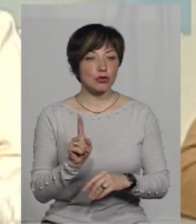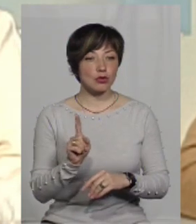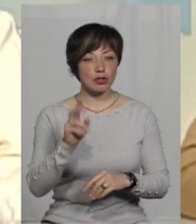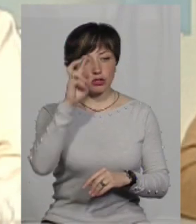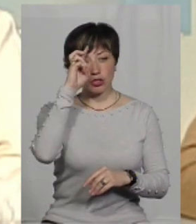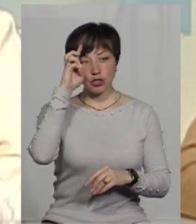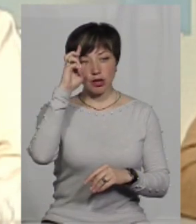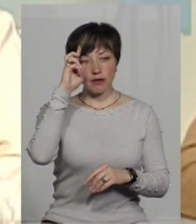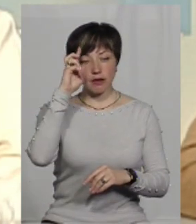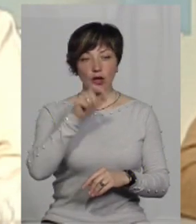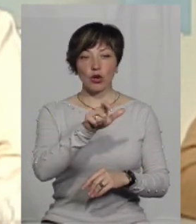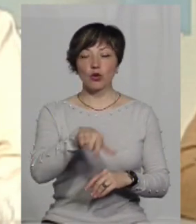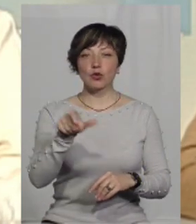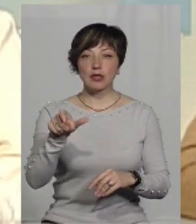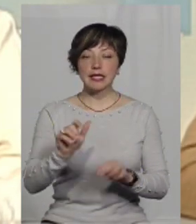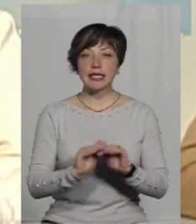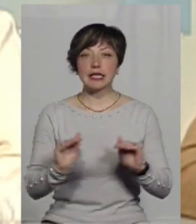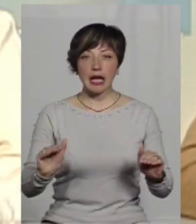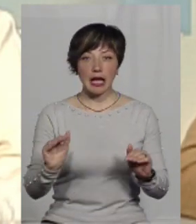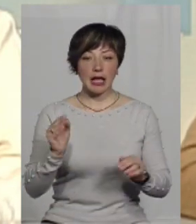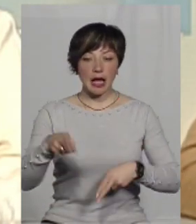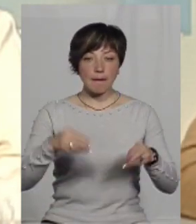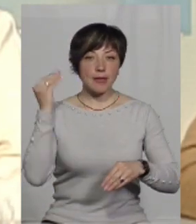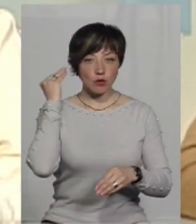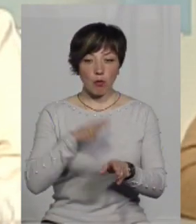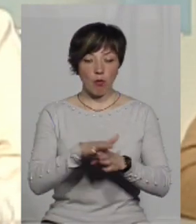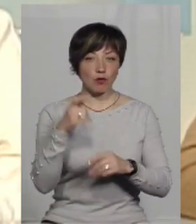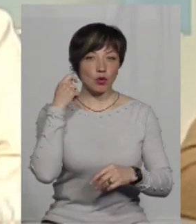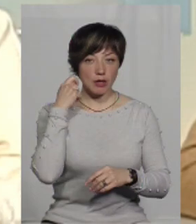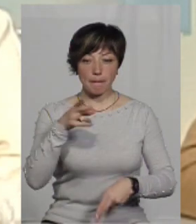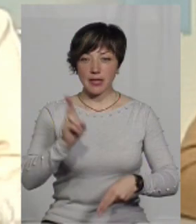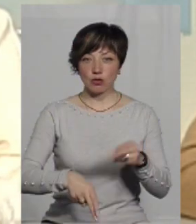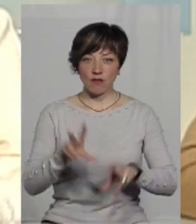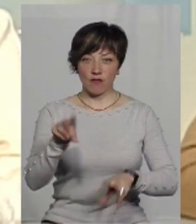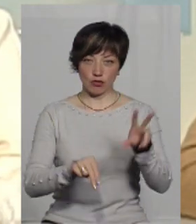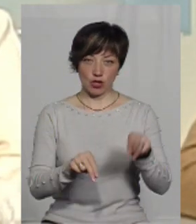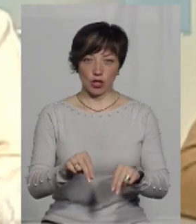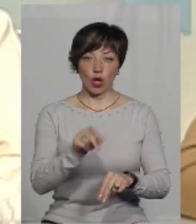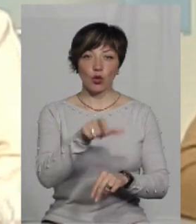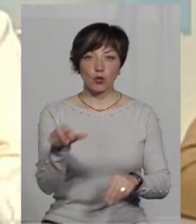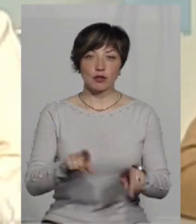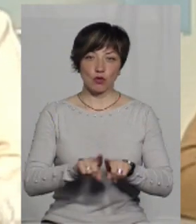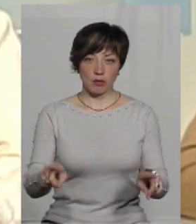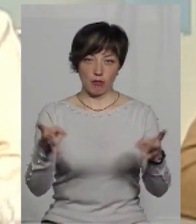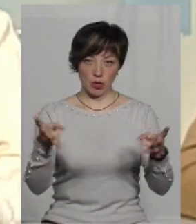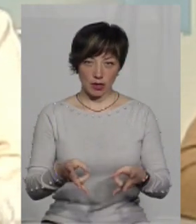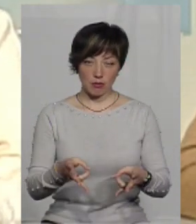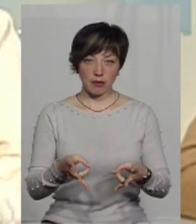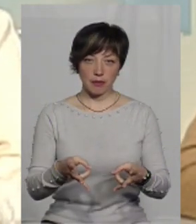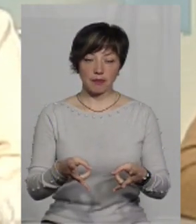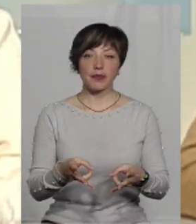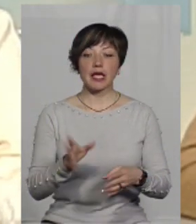в державі людей, дітей імплантованих, коли вони стають повнолітніми, перестають вважати людьми з особливими